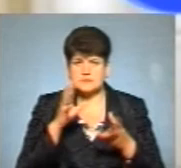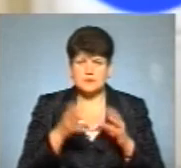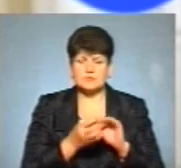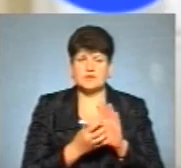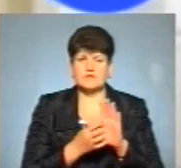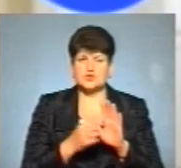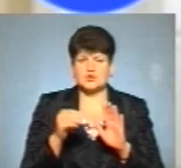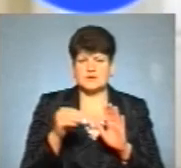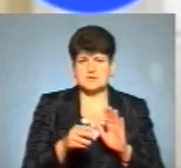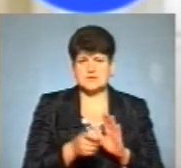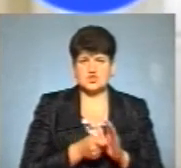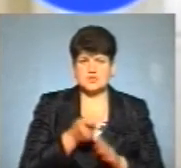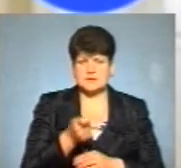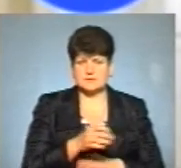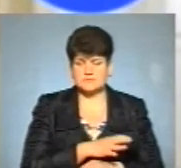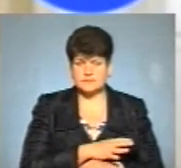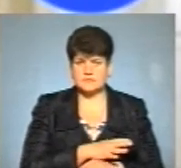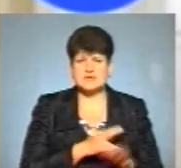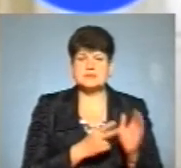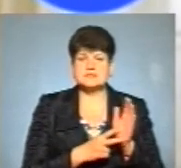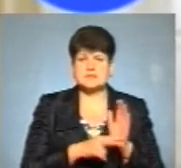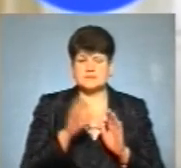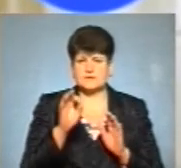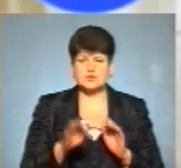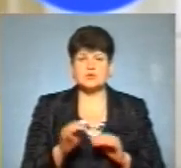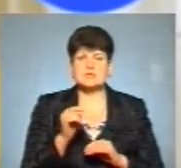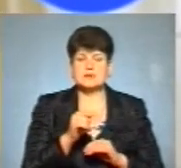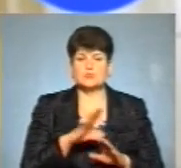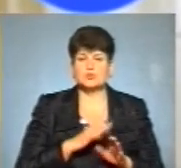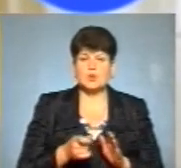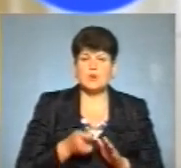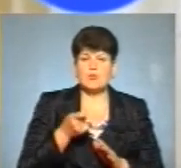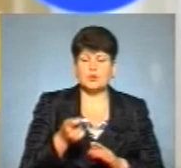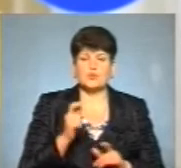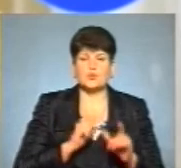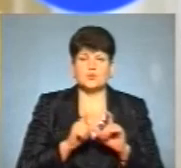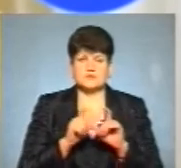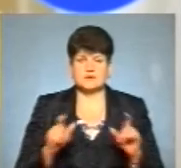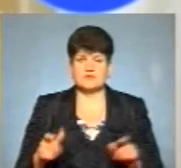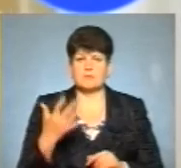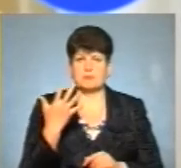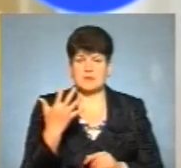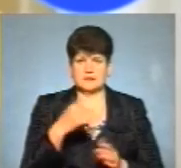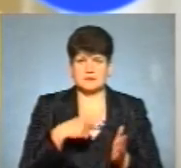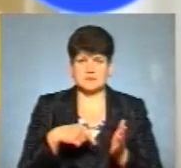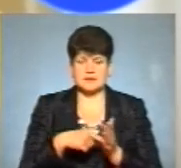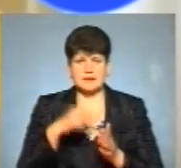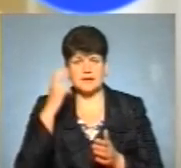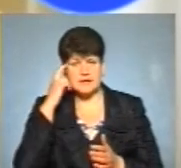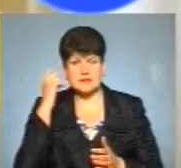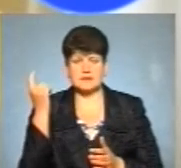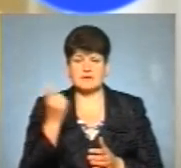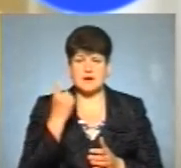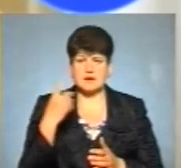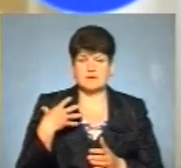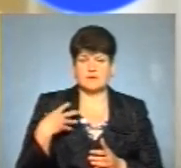900 тисяч заяв. 70% з них були подані до університетів 5 міст – Києва, Харкова,